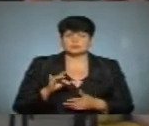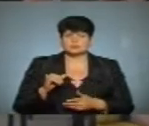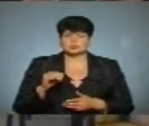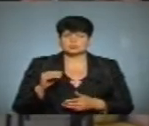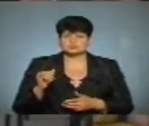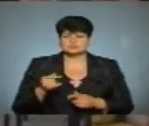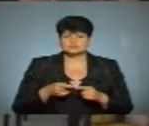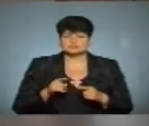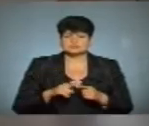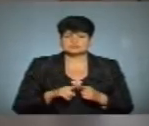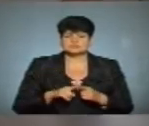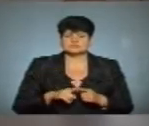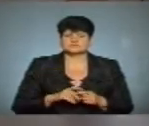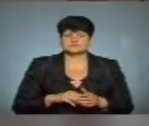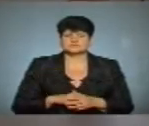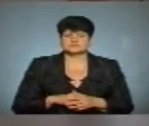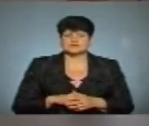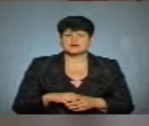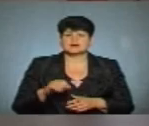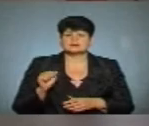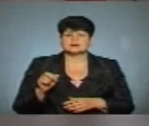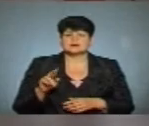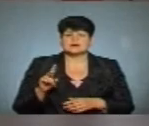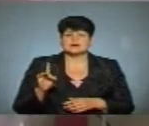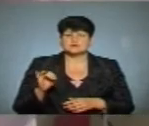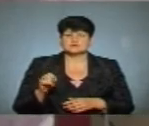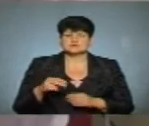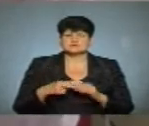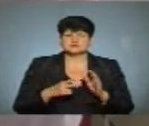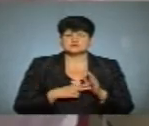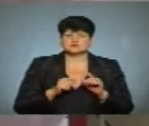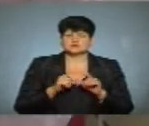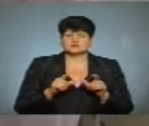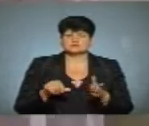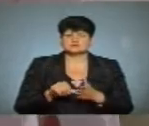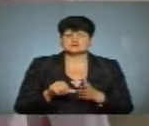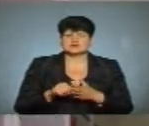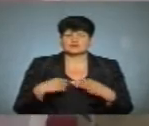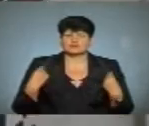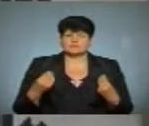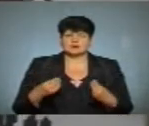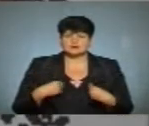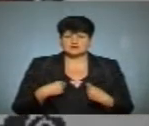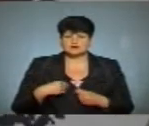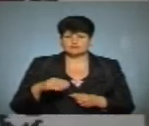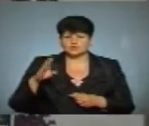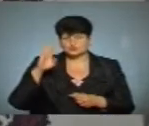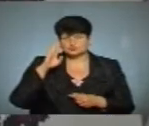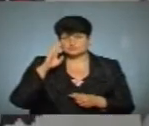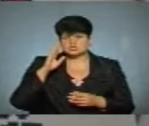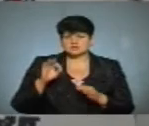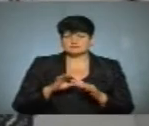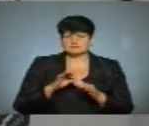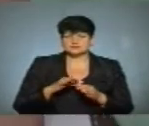це бархат. Андрій Яремко із 17-ї школи представляє вбрання у номінації «Чоловіча вишивана